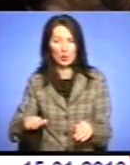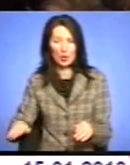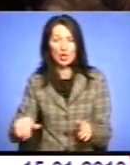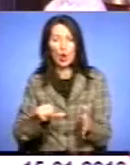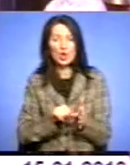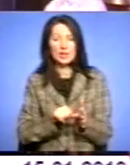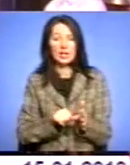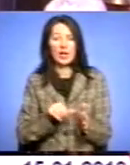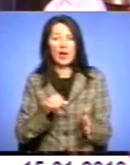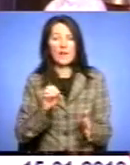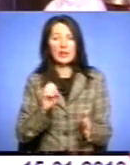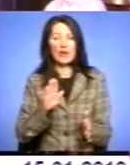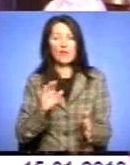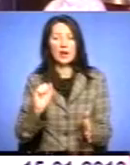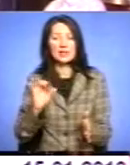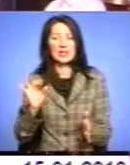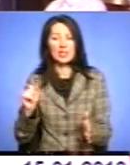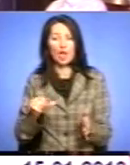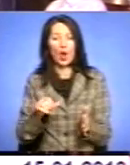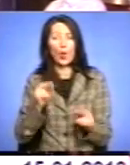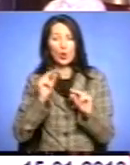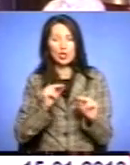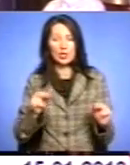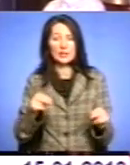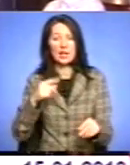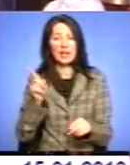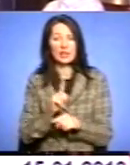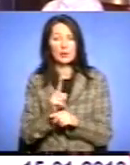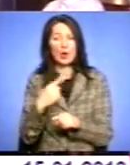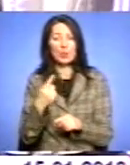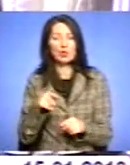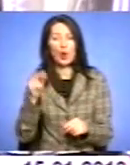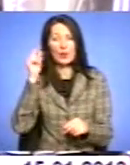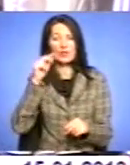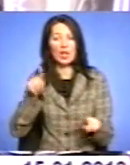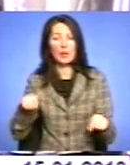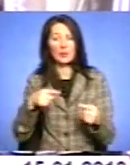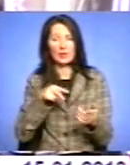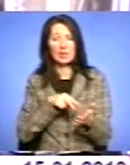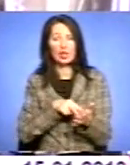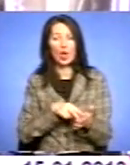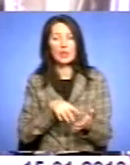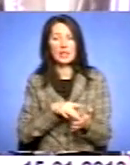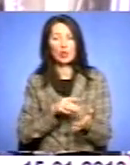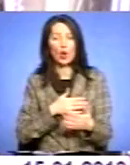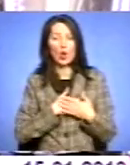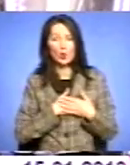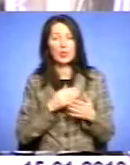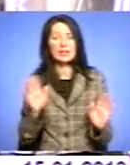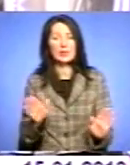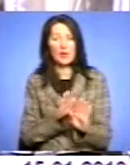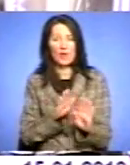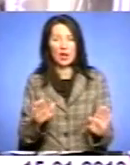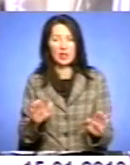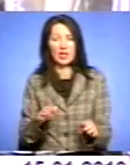Євгенія Василишина, учениця Тернопільського обласного навчально-реабілітаційного центру, понад усе любить співати. На сцені відчуває